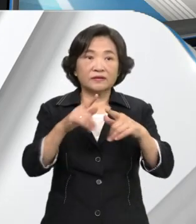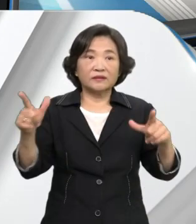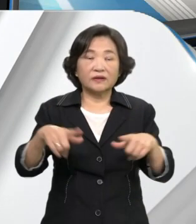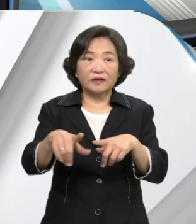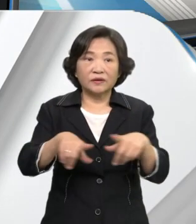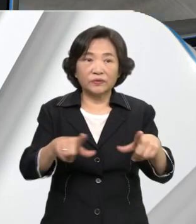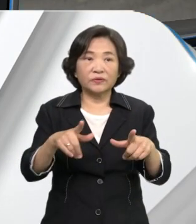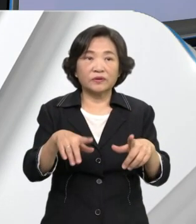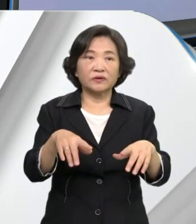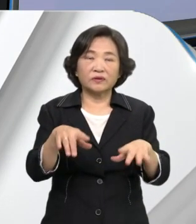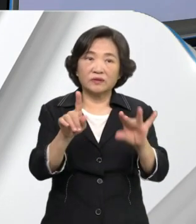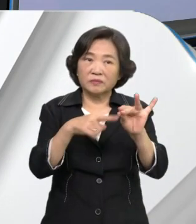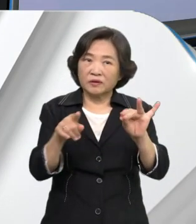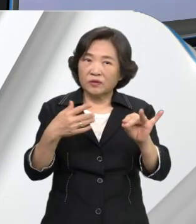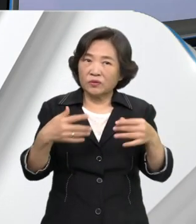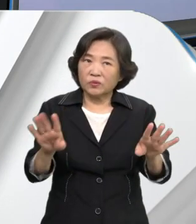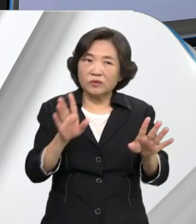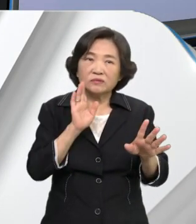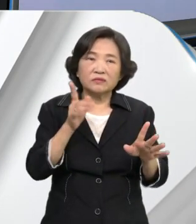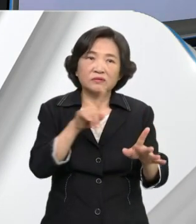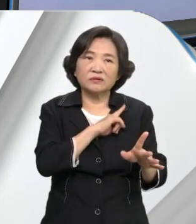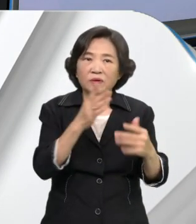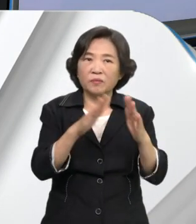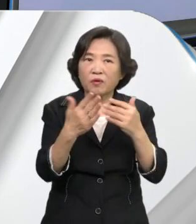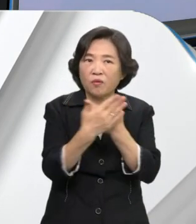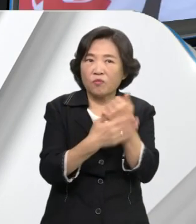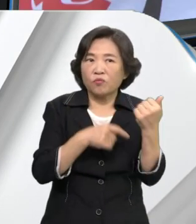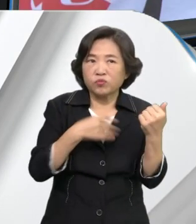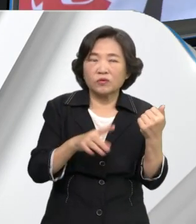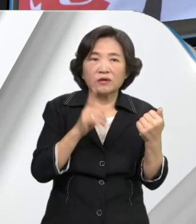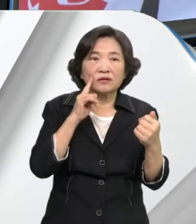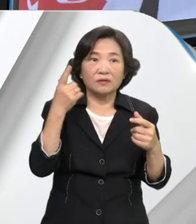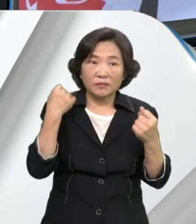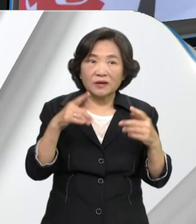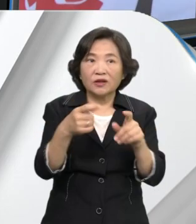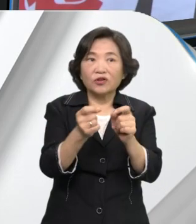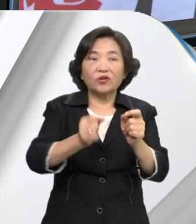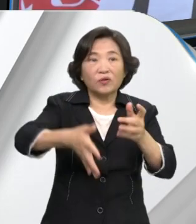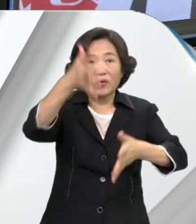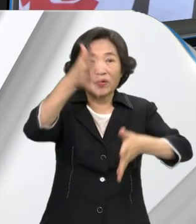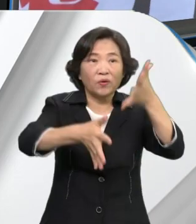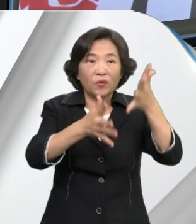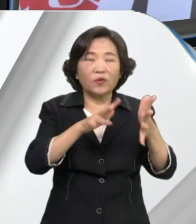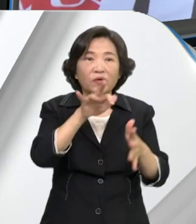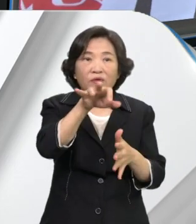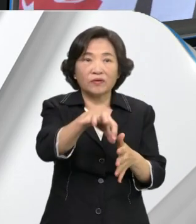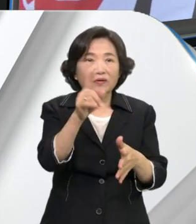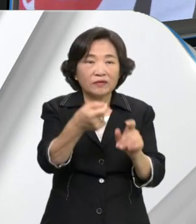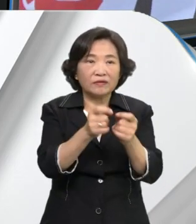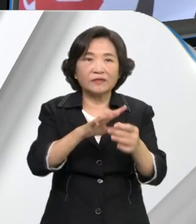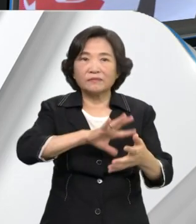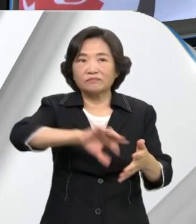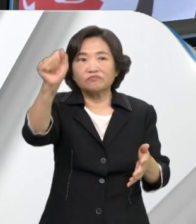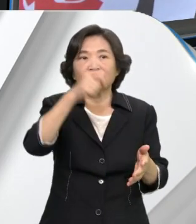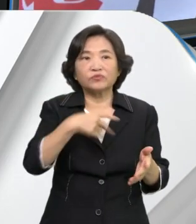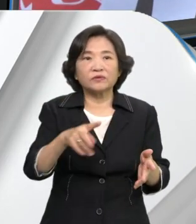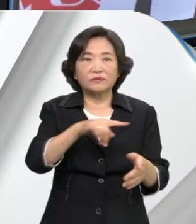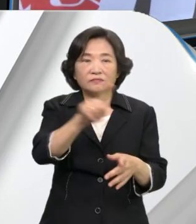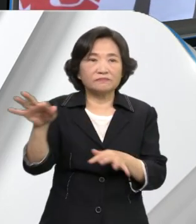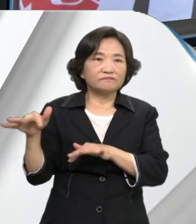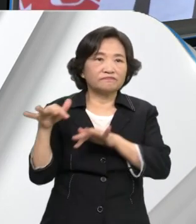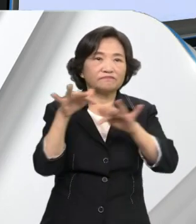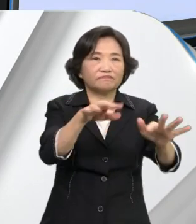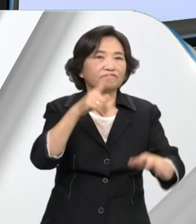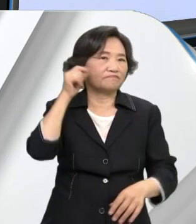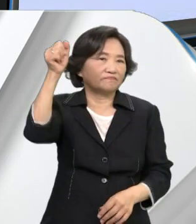不着七界加展，如贵八界突然是太展起，航空商土地拆迁户，许多航空商联合服务中